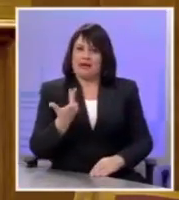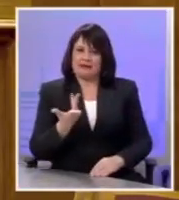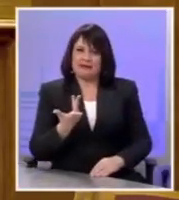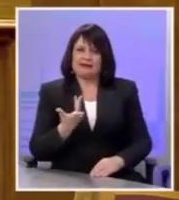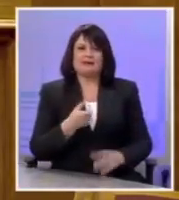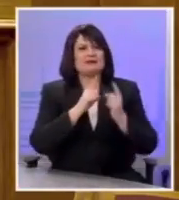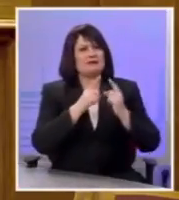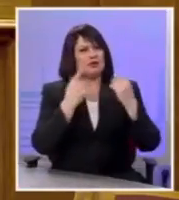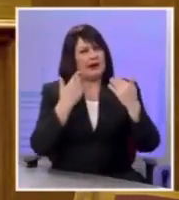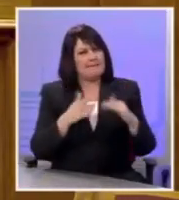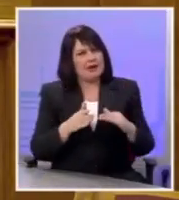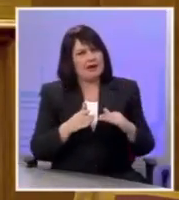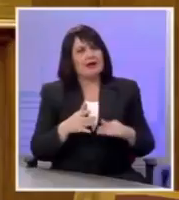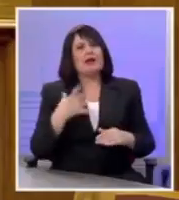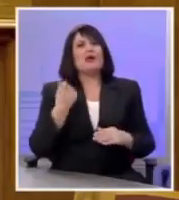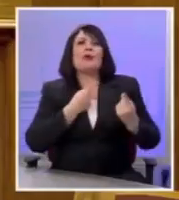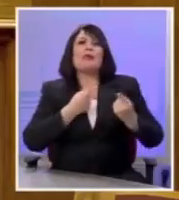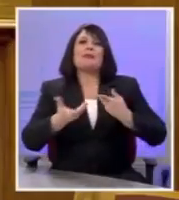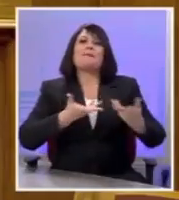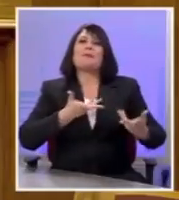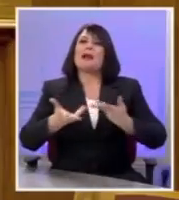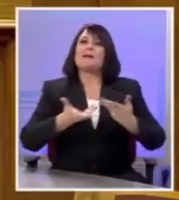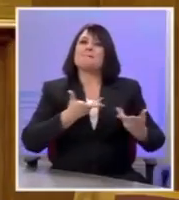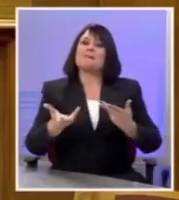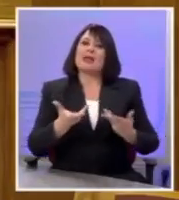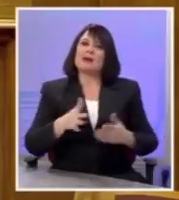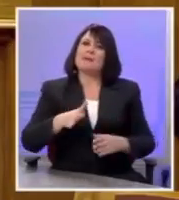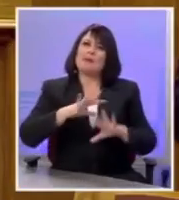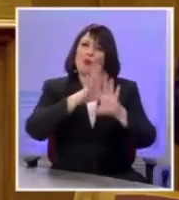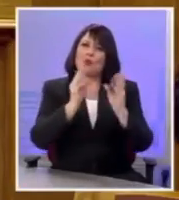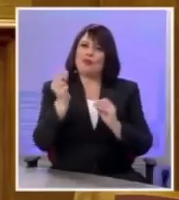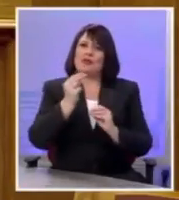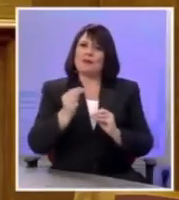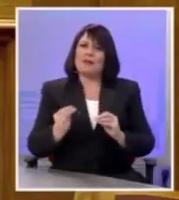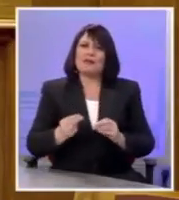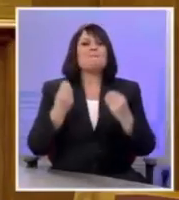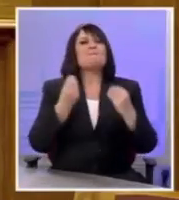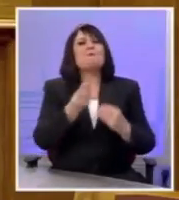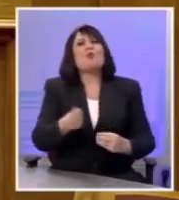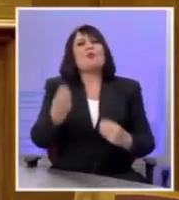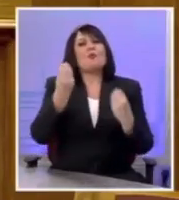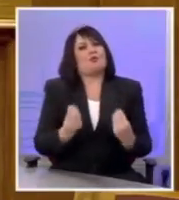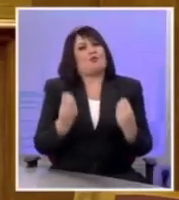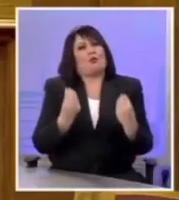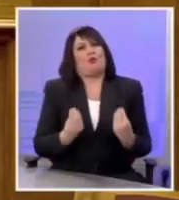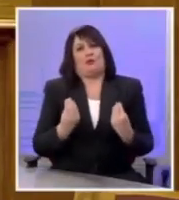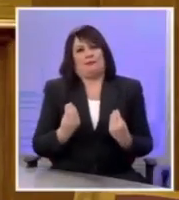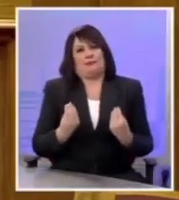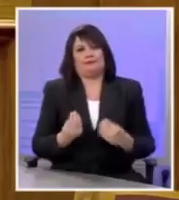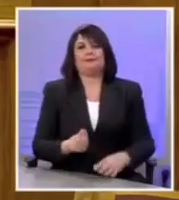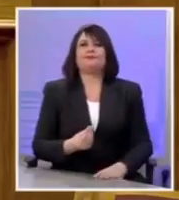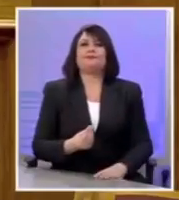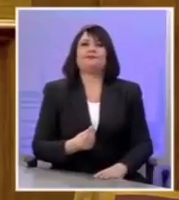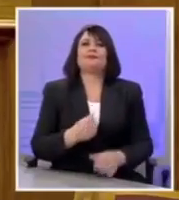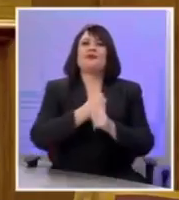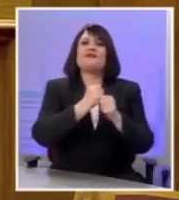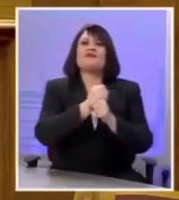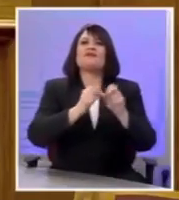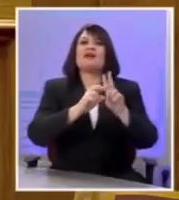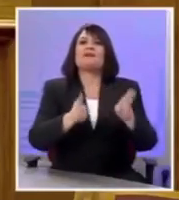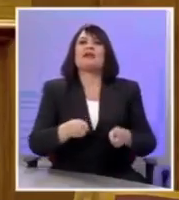έχουμε συμφωνήσει, έχουμε διαπραγματευτεί σχεδόν σε όλα καλυτέρευση. Για τα φαρμακεία,